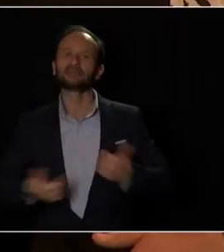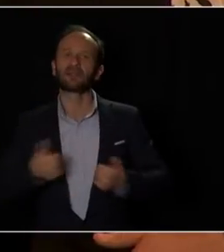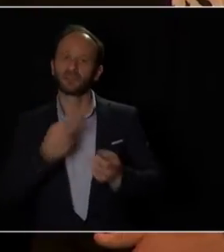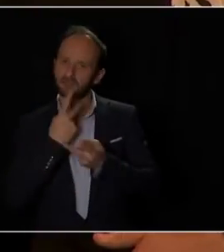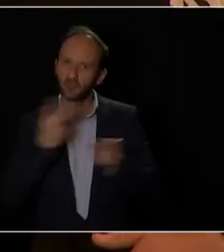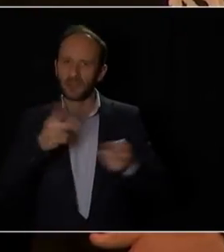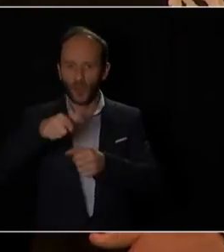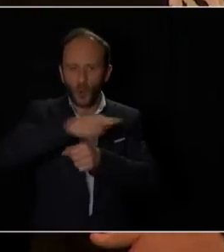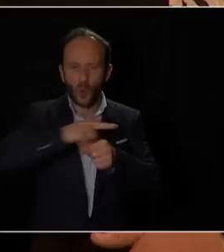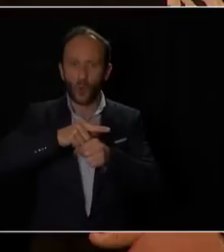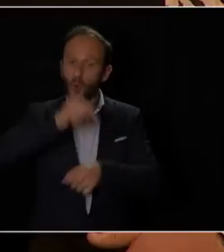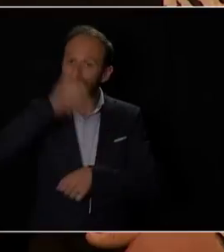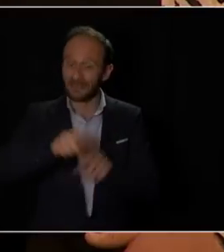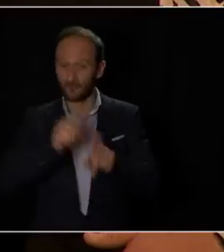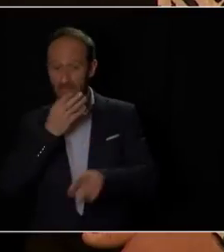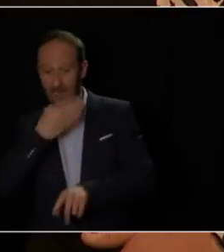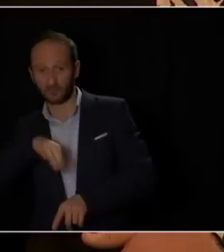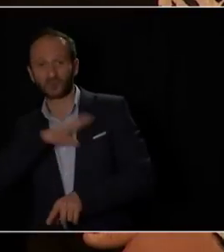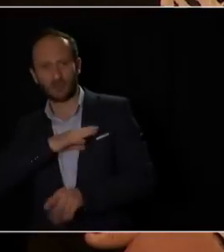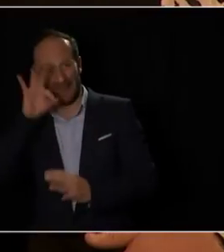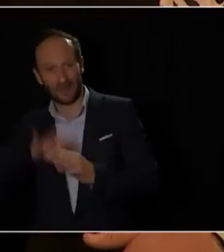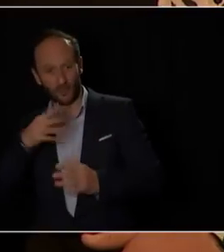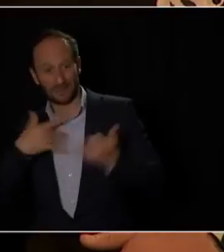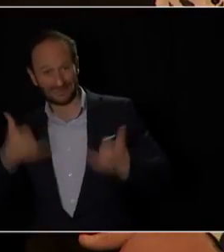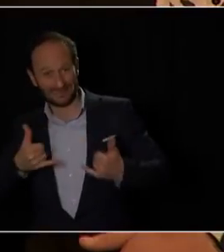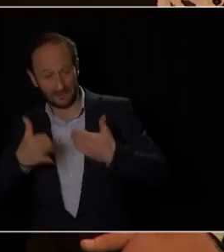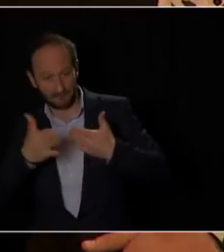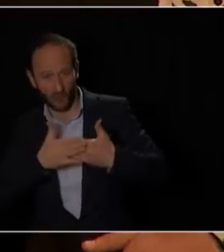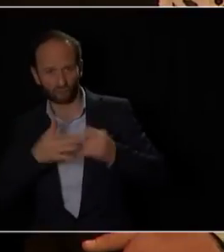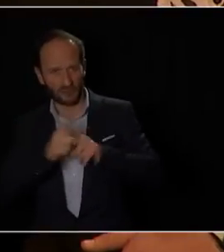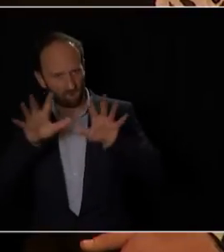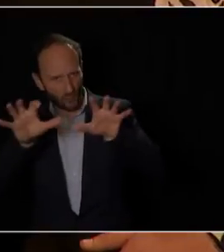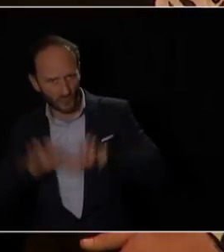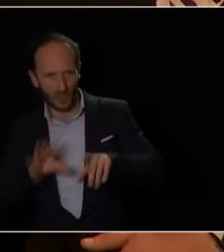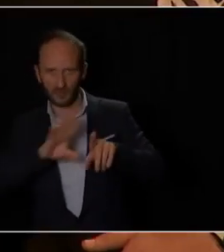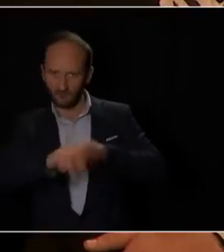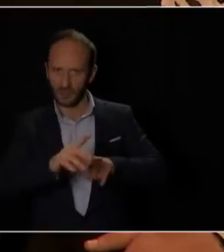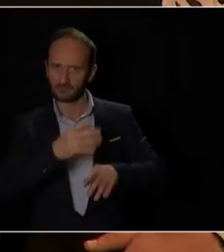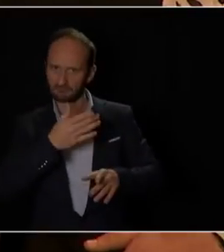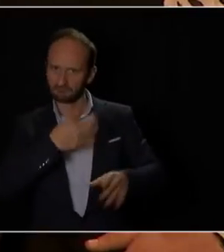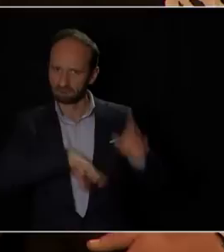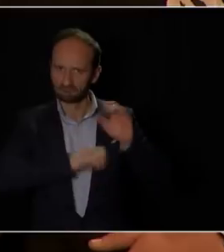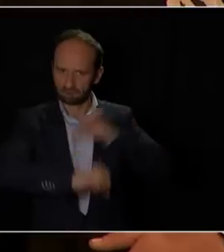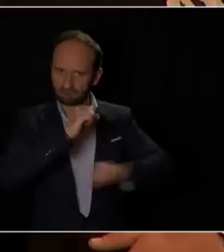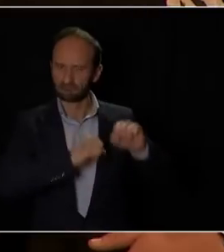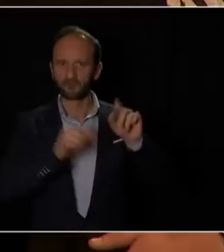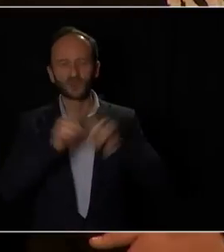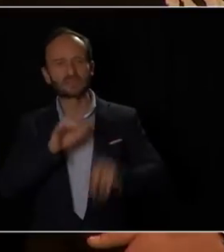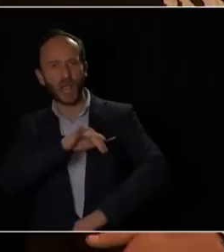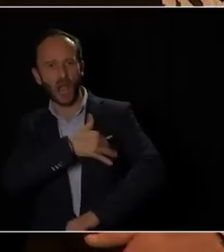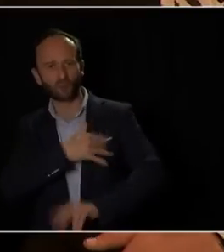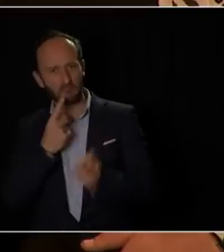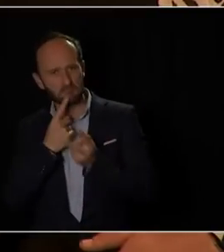assurés sous notre responsabilité d'élus, par des fonctionnaires et des agents publics qu'il est de bon